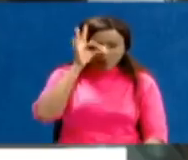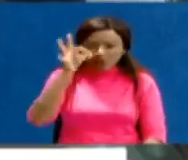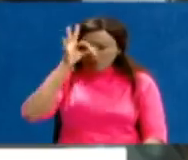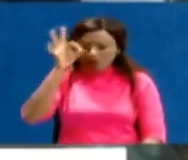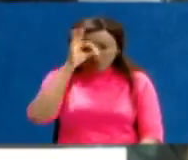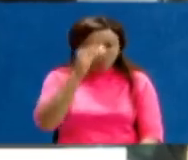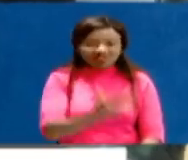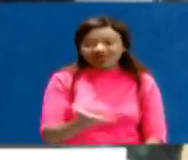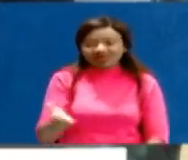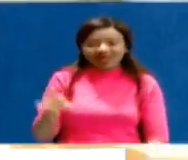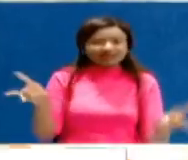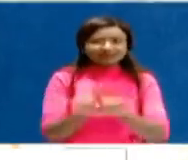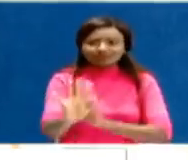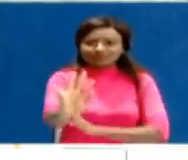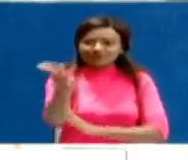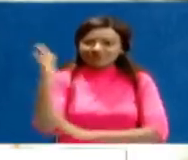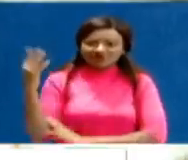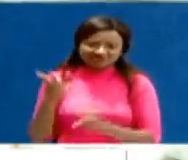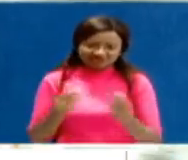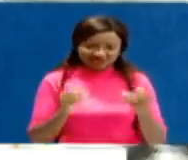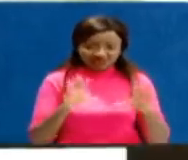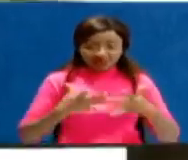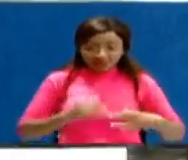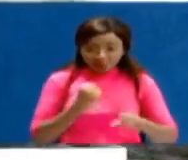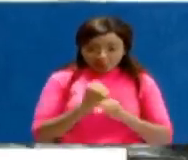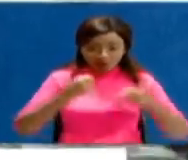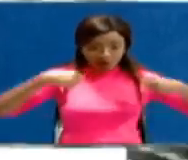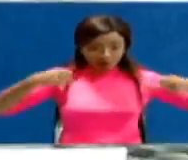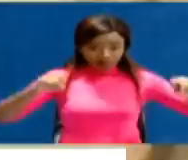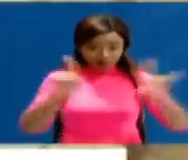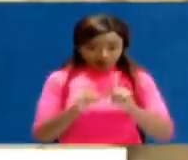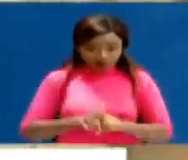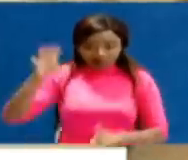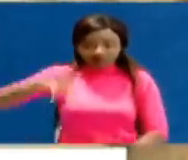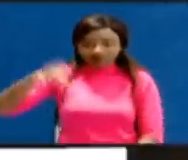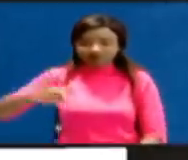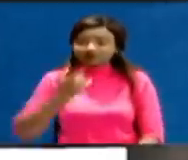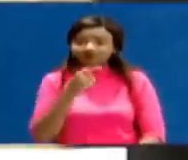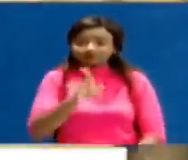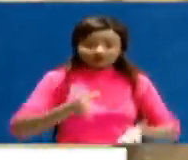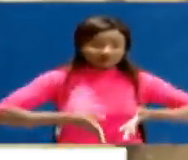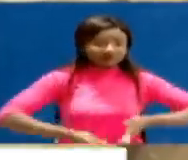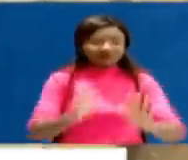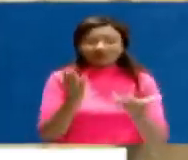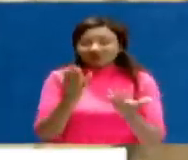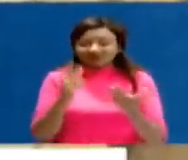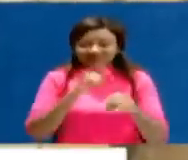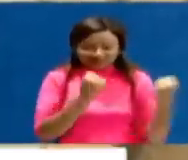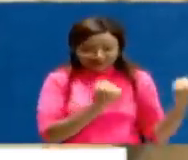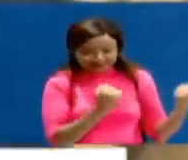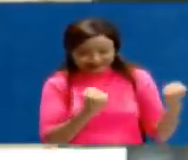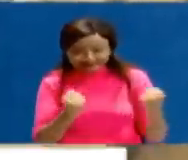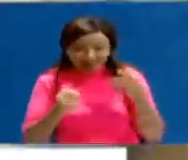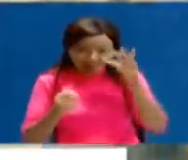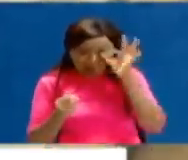katikati. Hii ni kama msituni. Wenye magari na wahudumu wa bodaboda wanasema kando na barabara hii kuhatarisha maisha yao wanapokwepa mashimo, magari